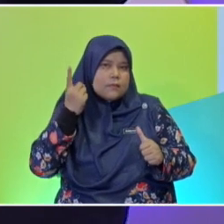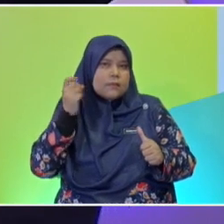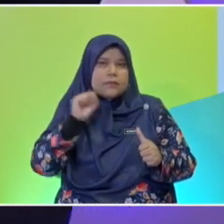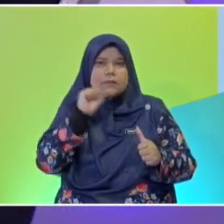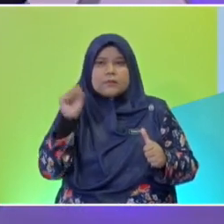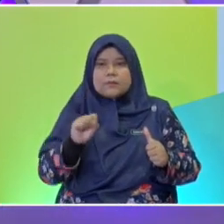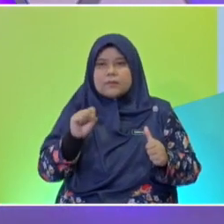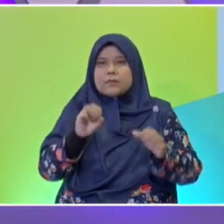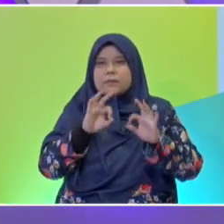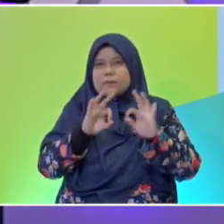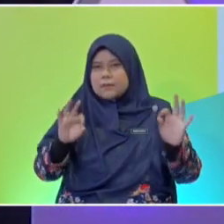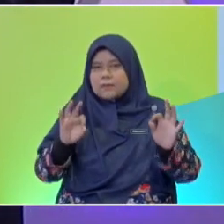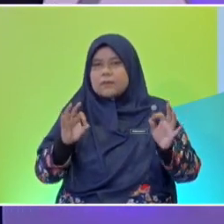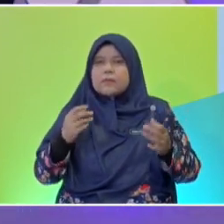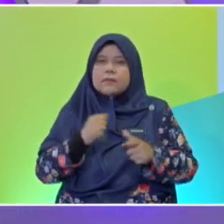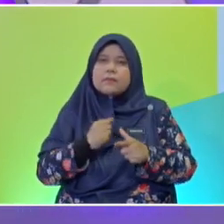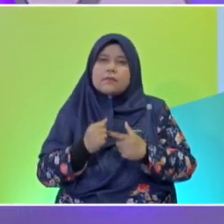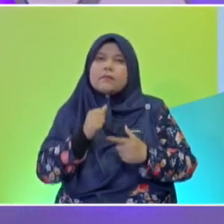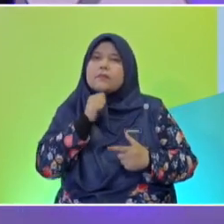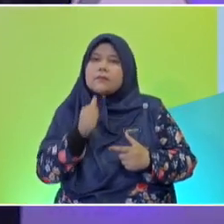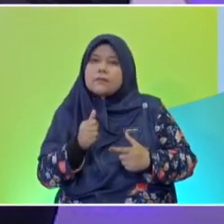melibatkan kadaran Oke jadi